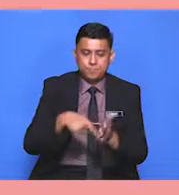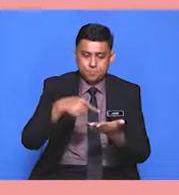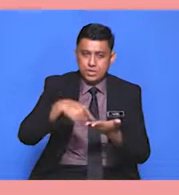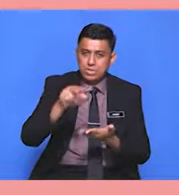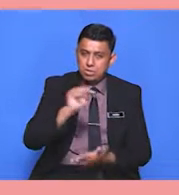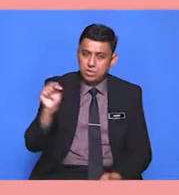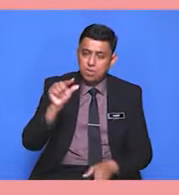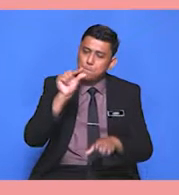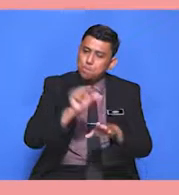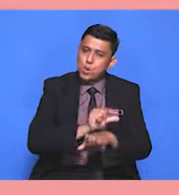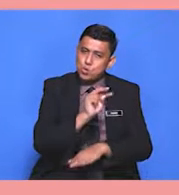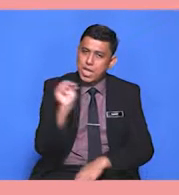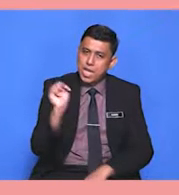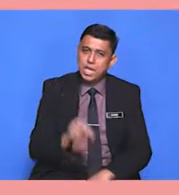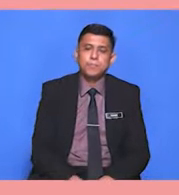perbelanjaan penggunaan,